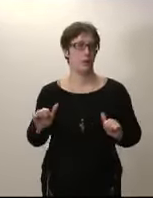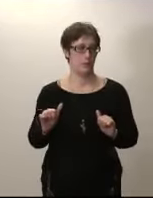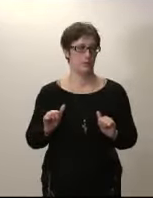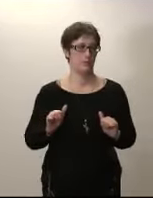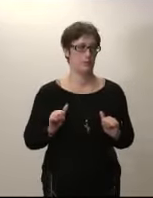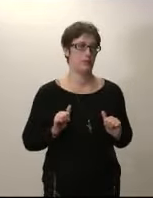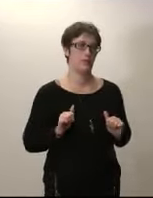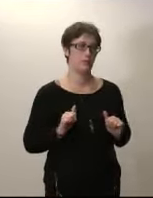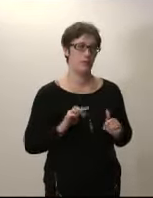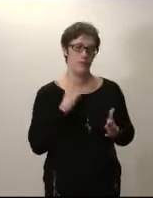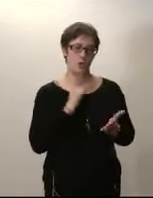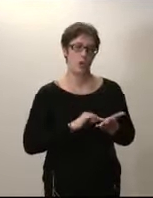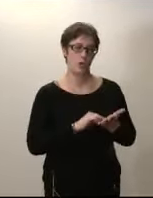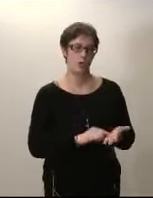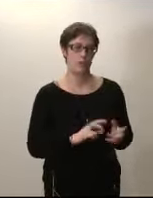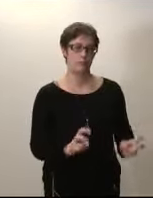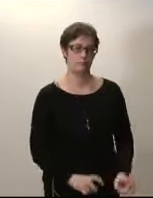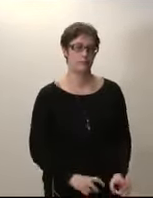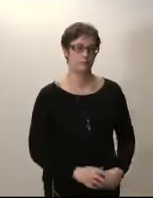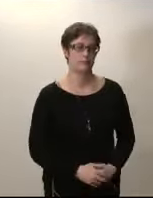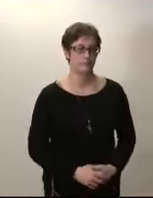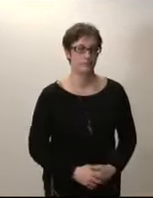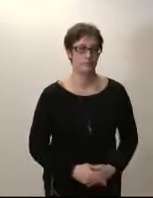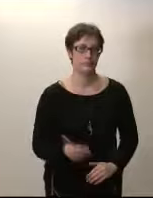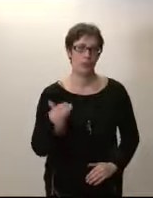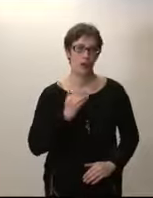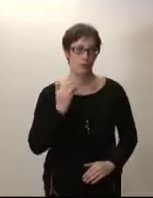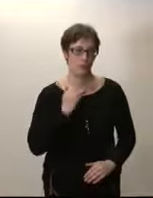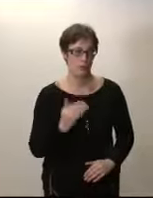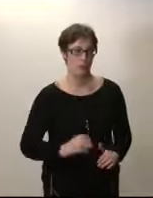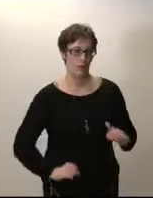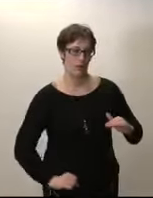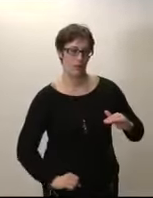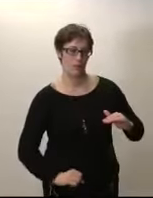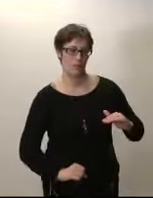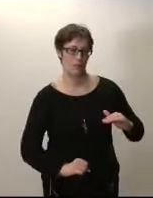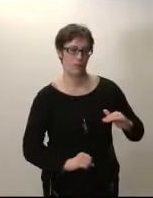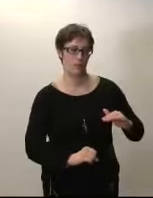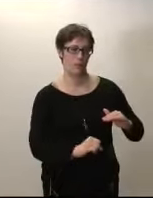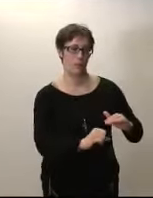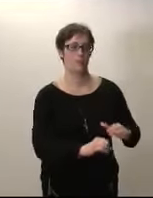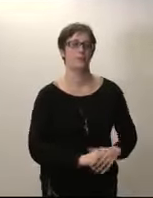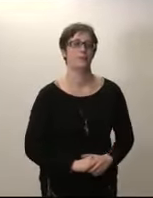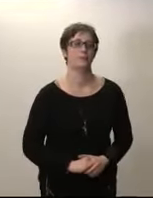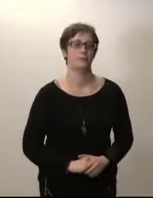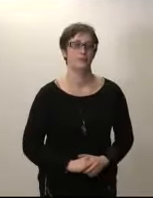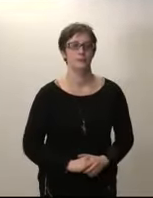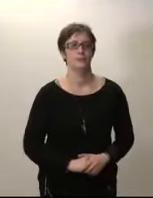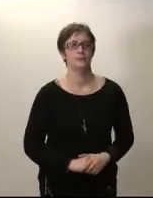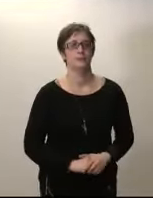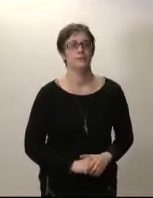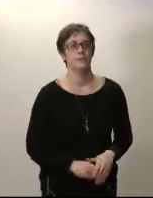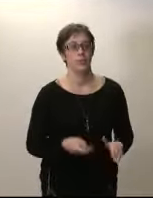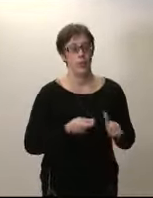de diminuer l'endettement plus rapidement comme les chiffres malheureusement nous y obligent. En dépenses